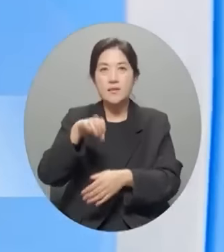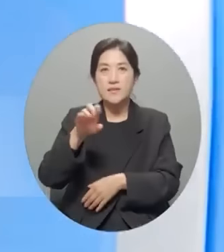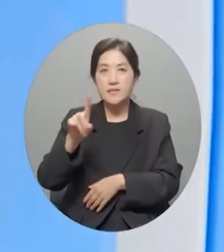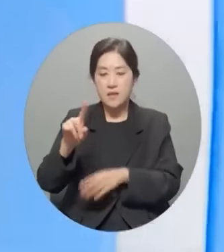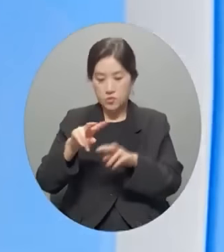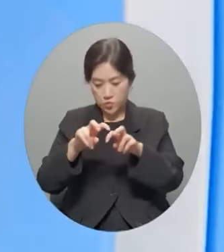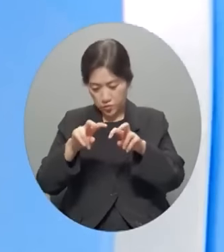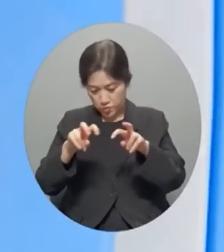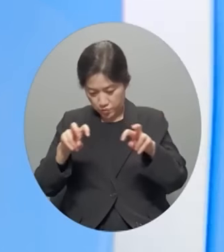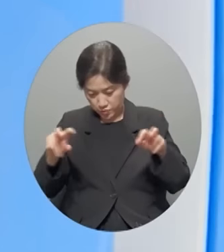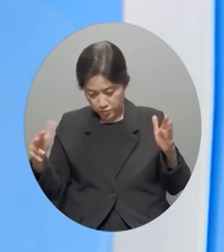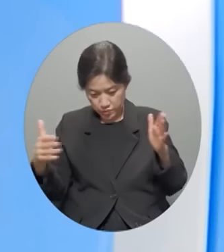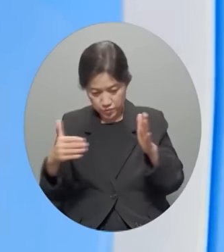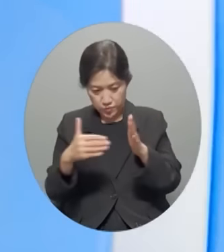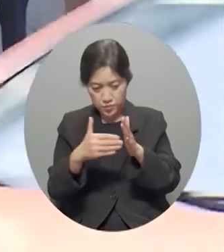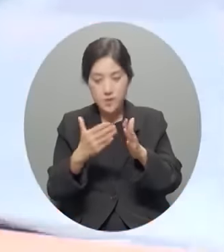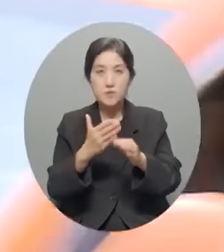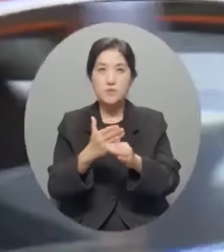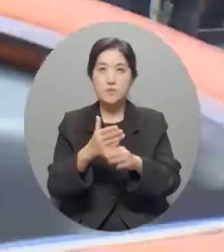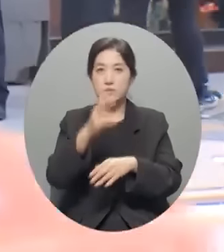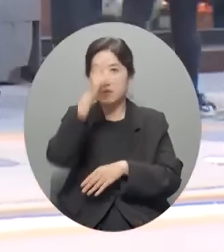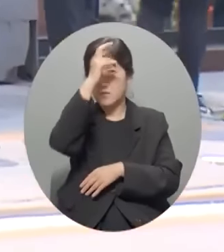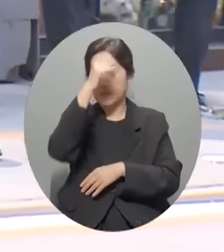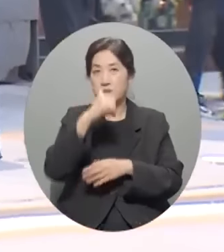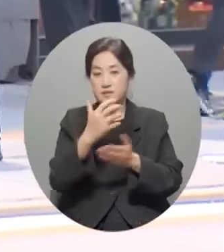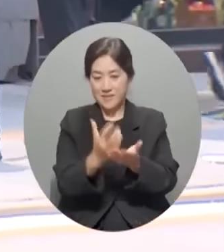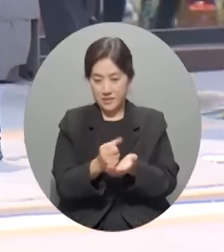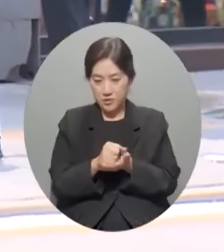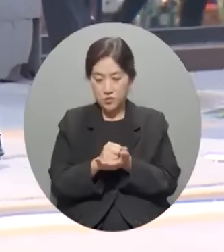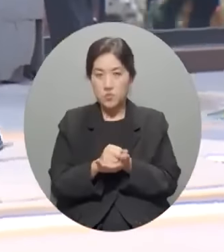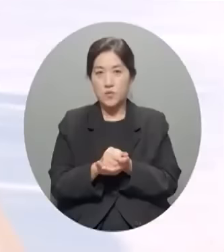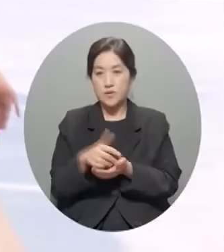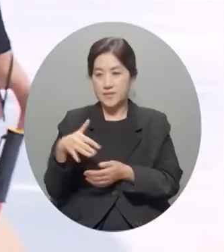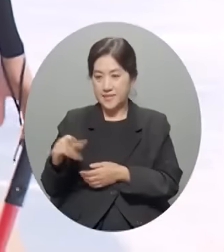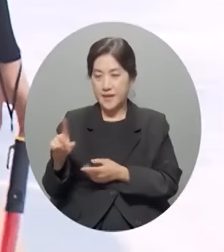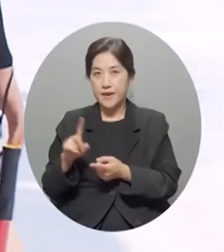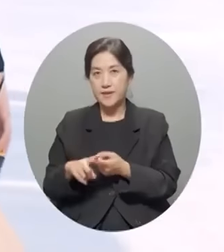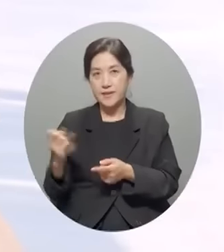걸로 전해졌습니다. 경찰은 이를 토대로 조만간 차 씨에